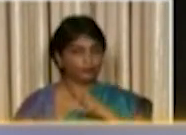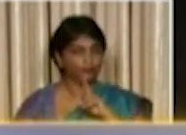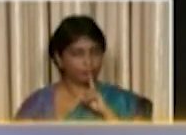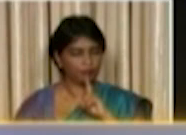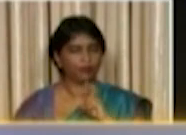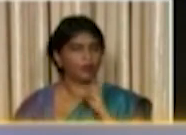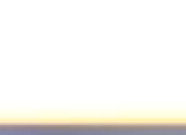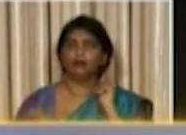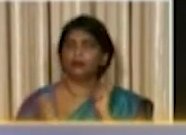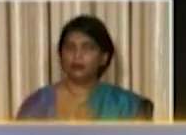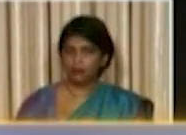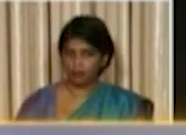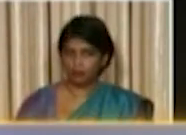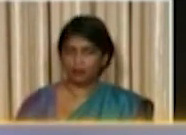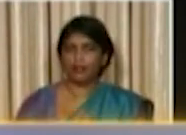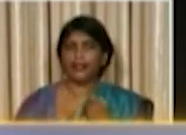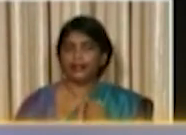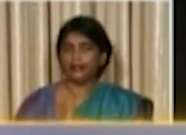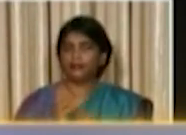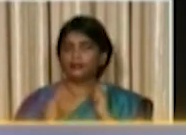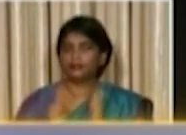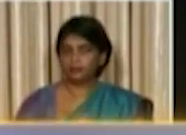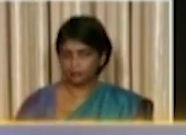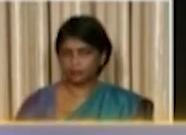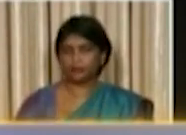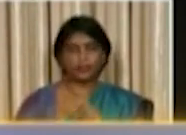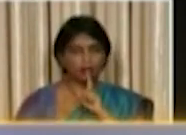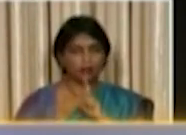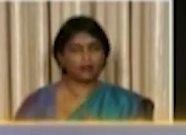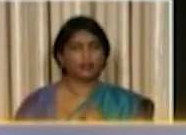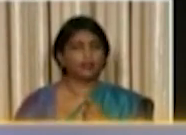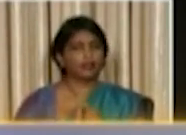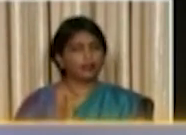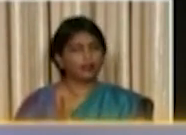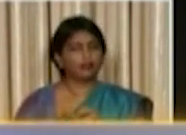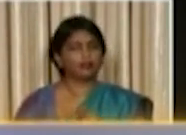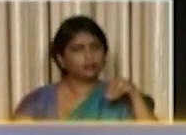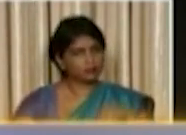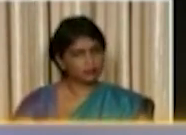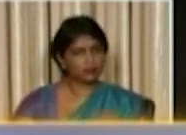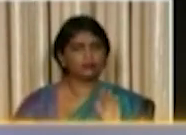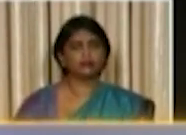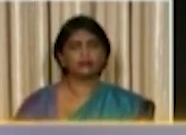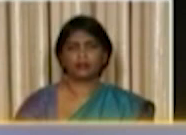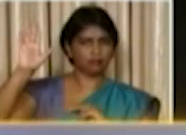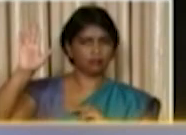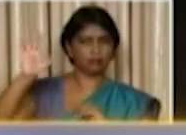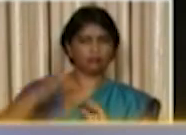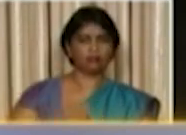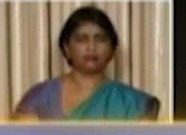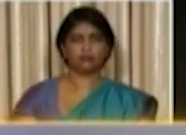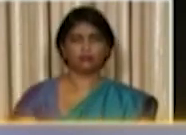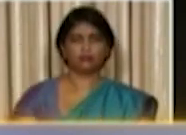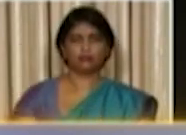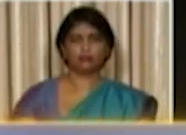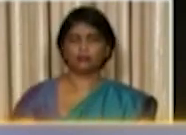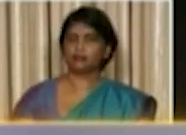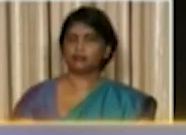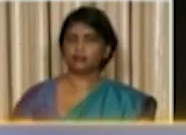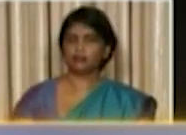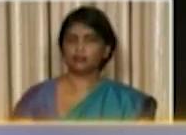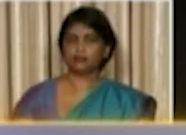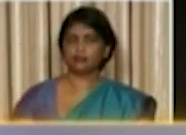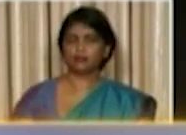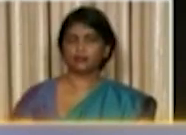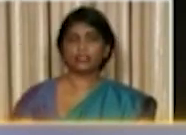ව්‍යවස්ථා සංශෝධනයයි මේ නීති සංසය ඉදිරිපත් කරයන් පස්සේ නීතියත් මේවා කළා ඡන්දේ තියෙනවා කියලා. මම නැහැ කිව්වේ නේ ඊළඟට ඒබ්‍රහම්